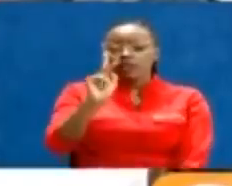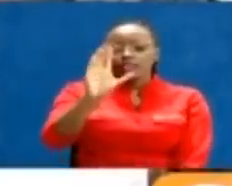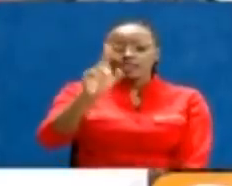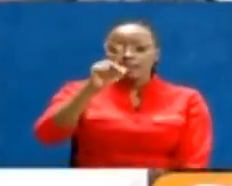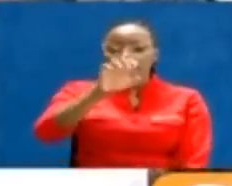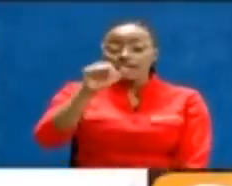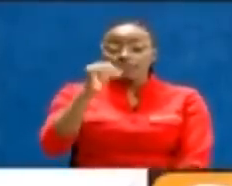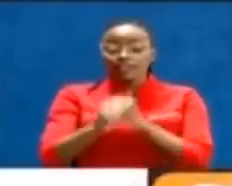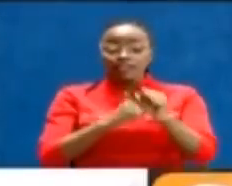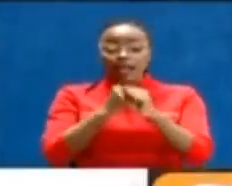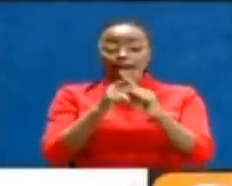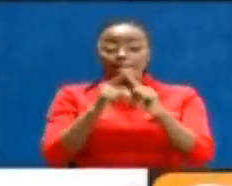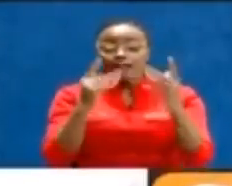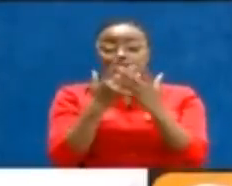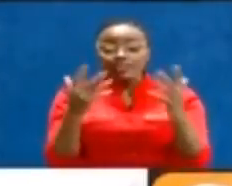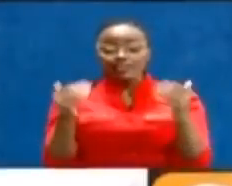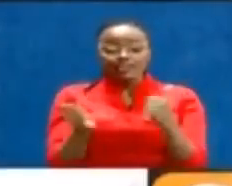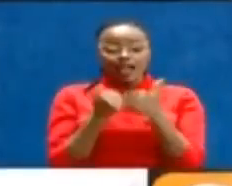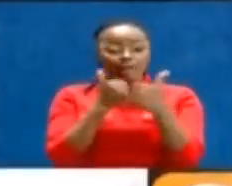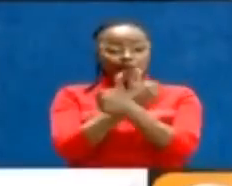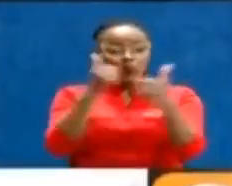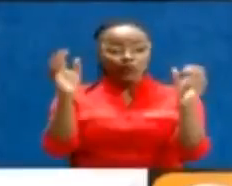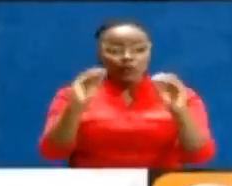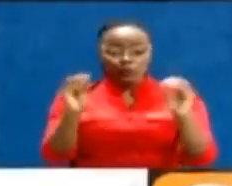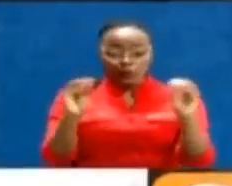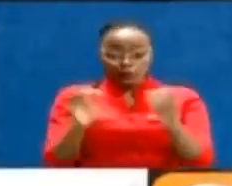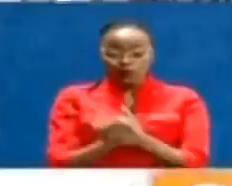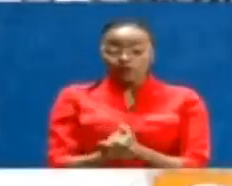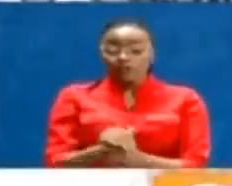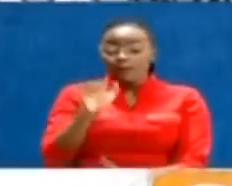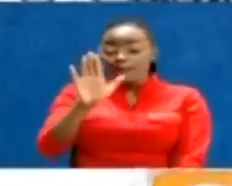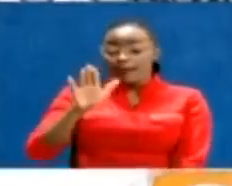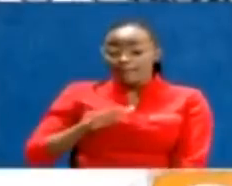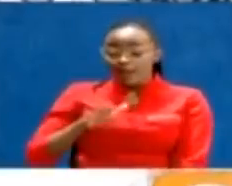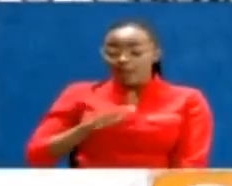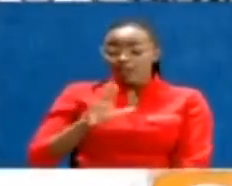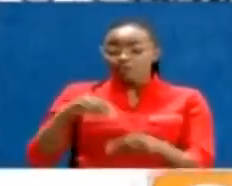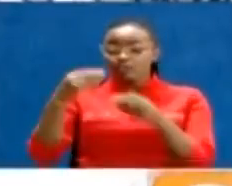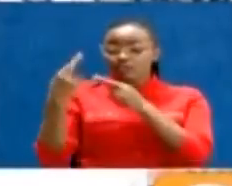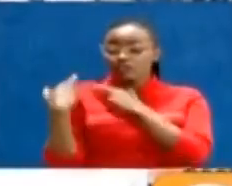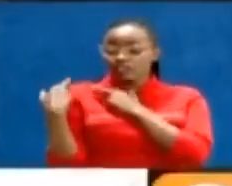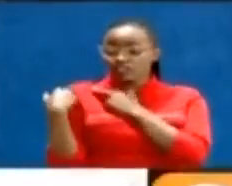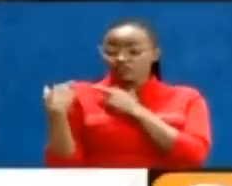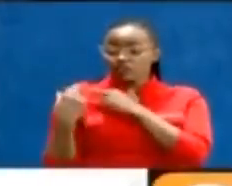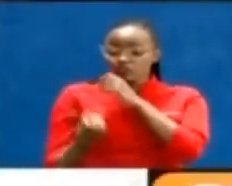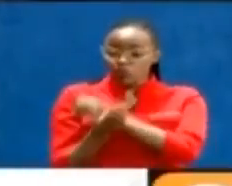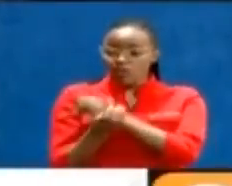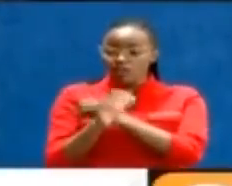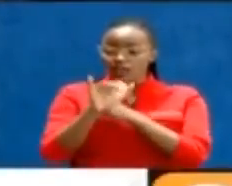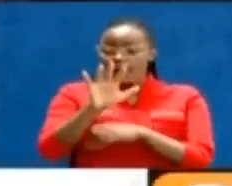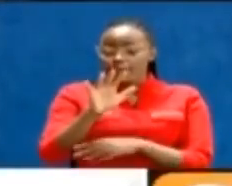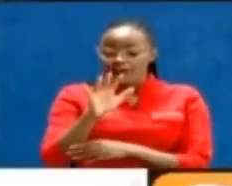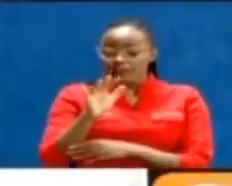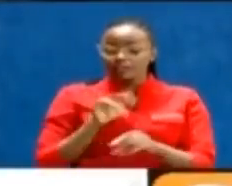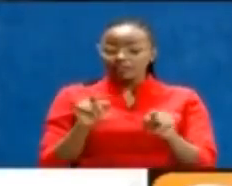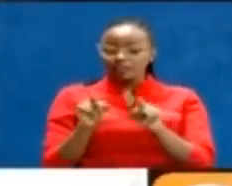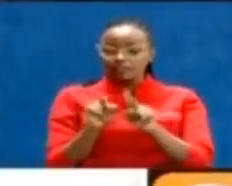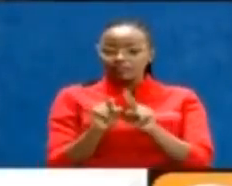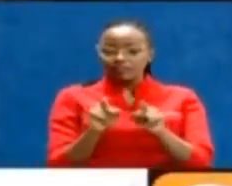huu, japo mambo hayakwenda kama alivyotarajia. Mamake sasa akitwikwa jukumu la kumweleza yeye na dadake